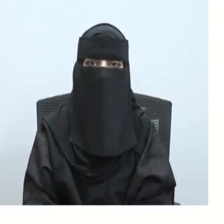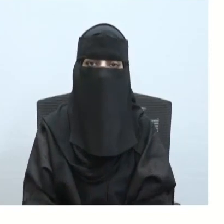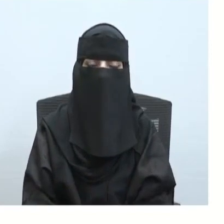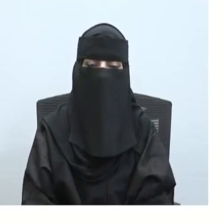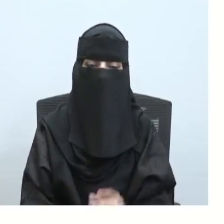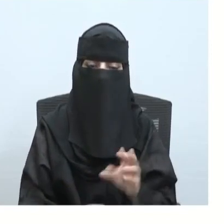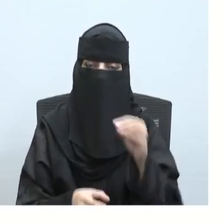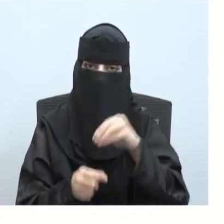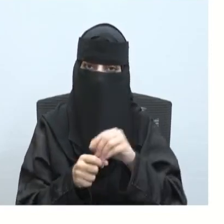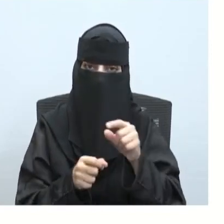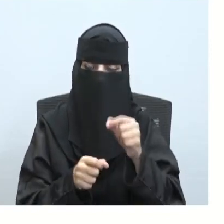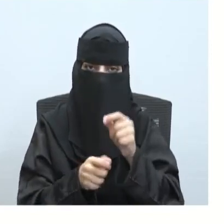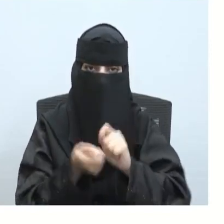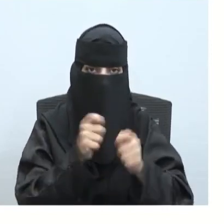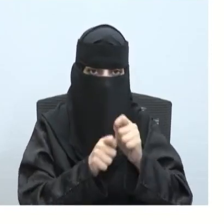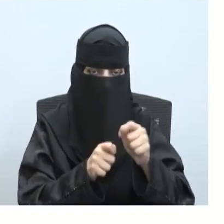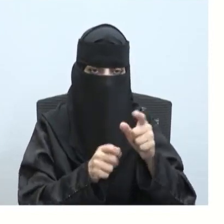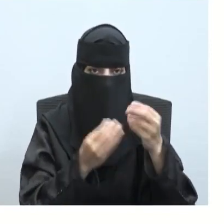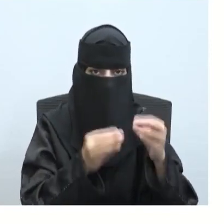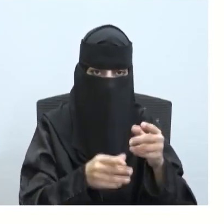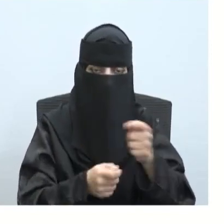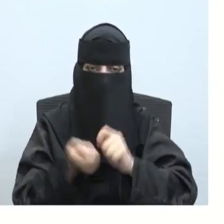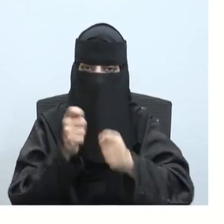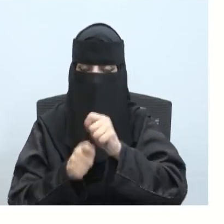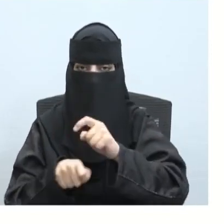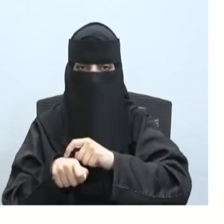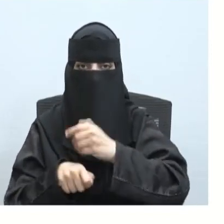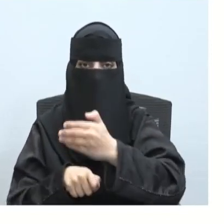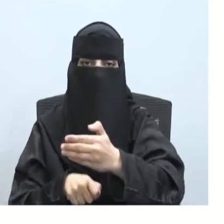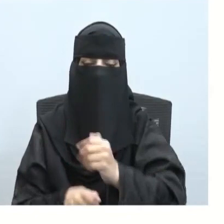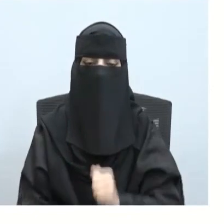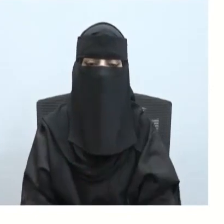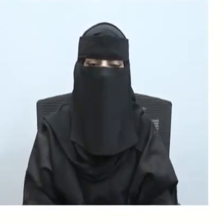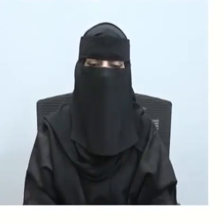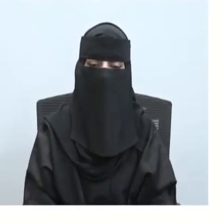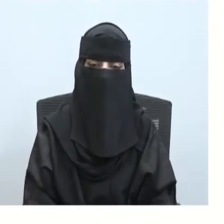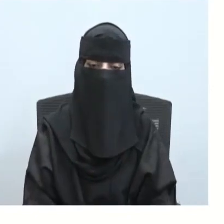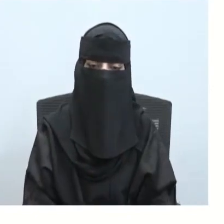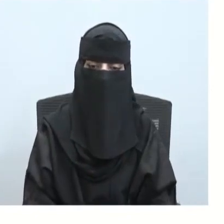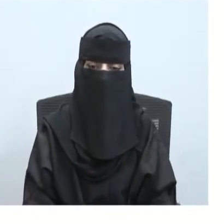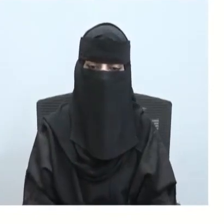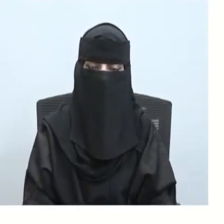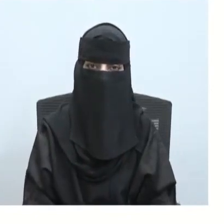بعضها تحتوي على مواد قابلة للتلف وبعضها تحتوي على مواد طويلة الأمد.